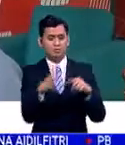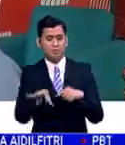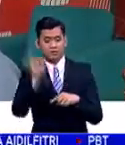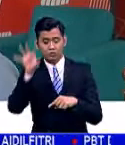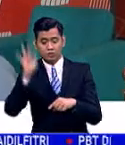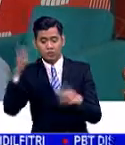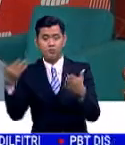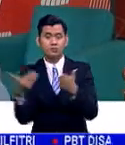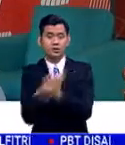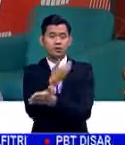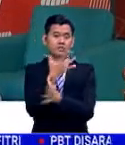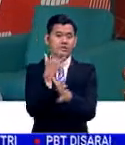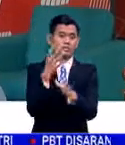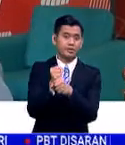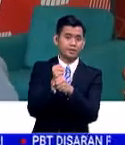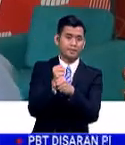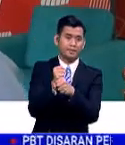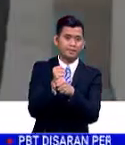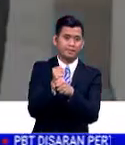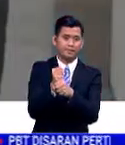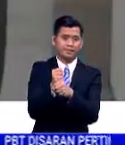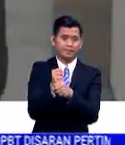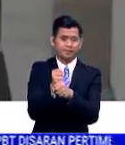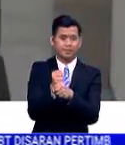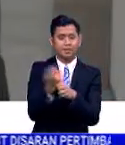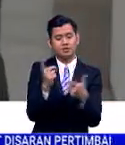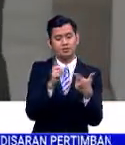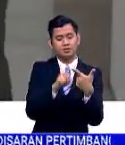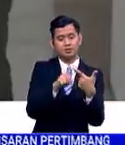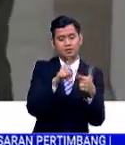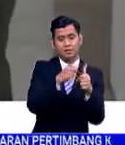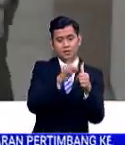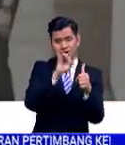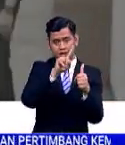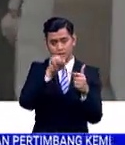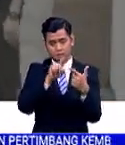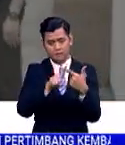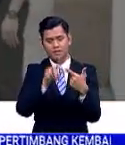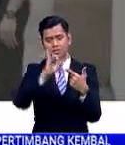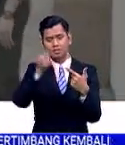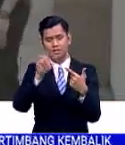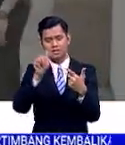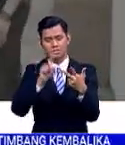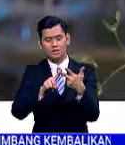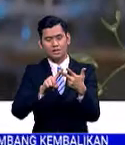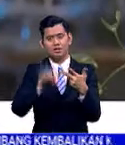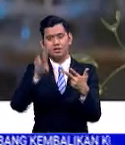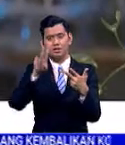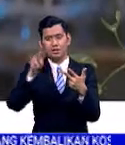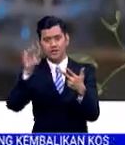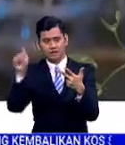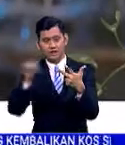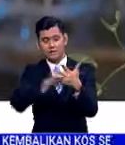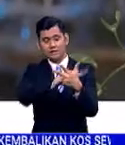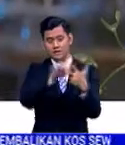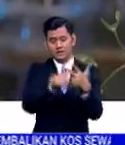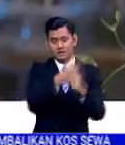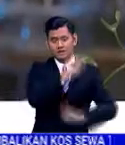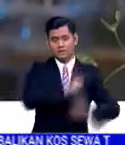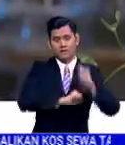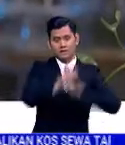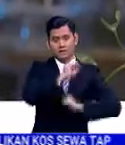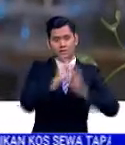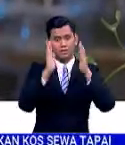is Elizabeth Tan sebagai Sarah, Jaja Ilyas sebagai Rina dan Lia Natalia sebagai